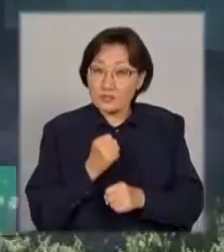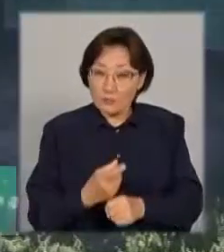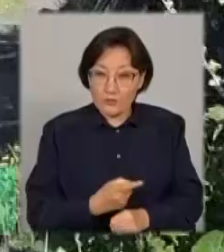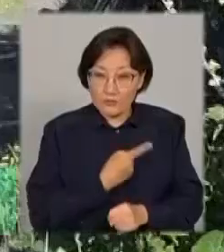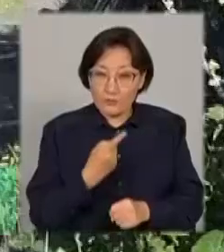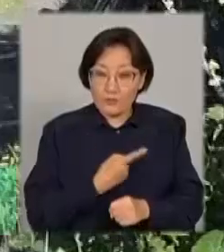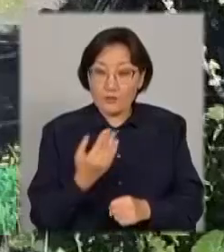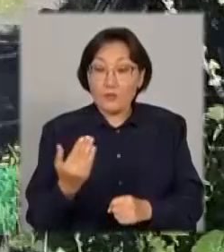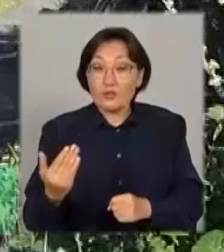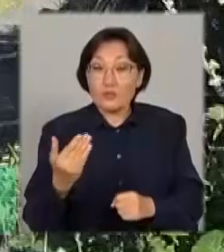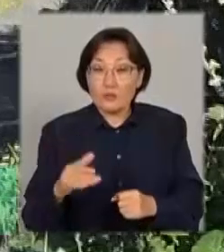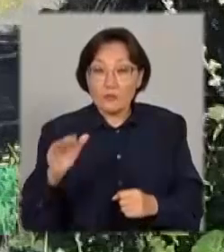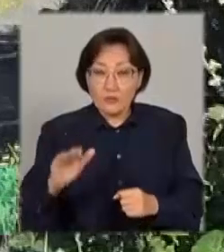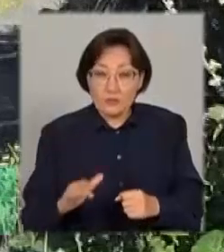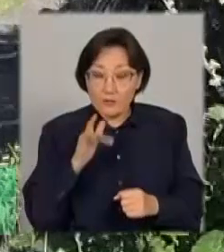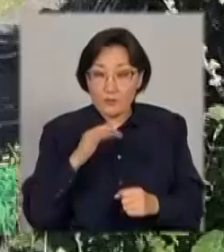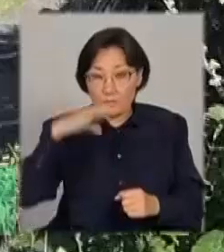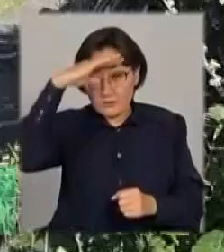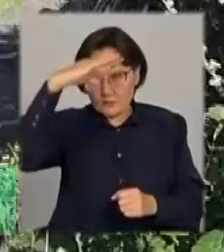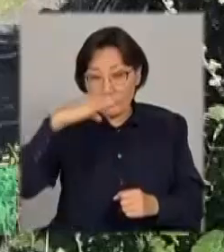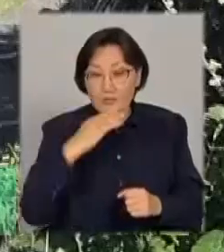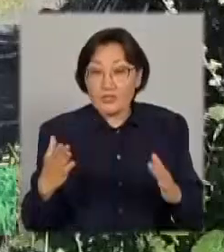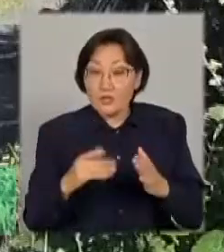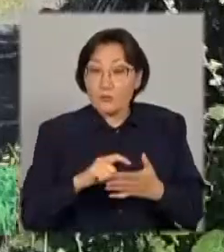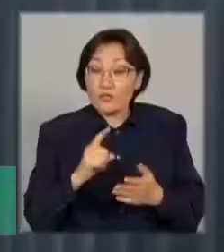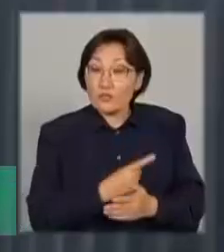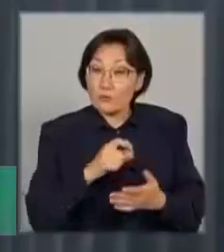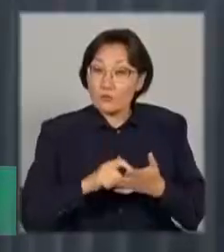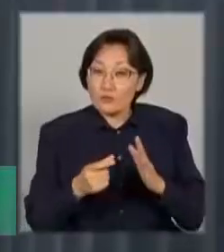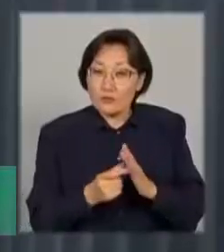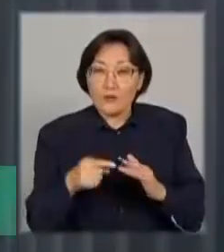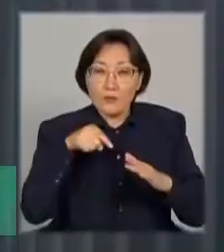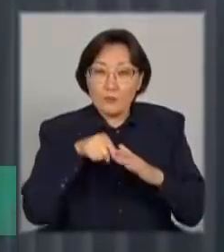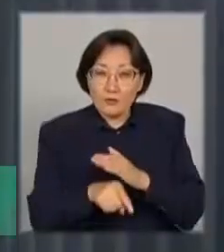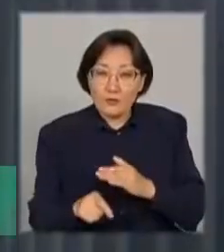нысан сүрлеуі тиіс. Жергілікті әкімдік оның тек 30-ын ғана сатып алған.